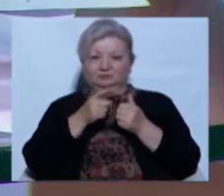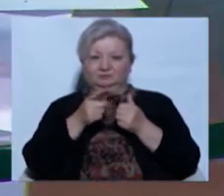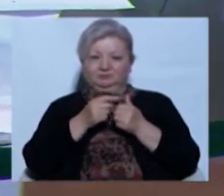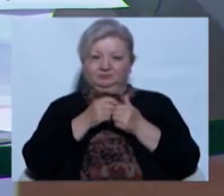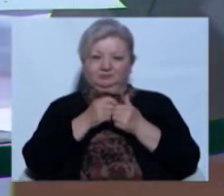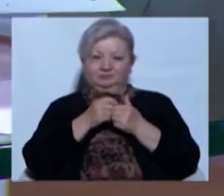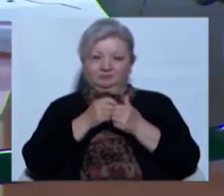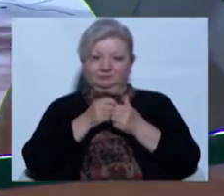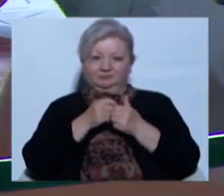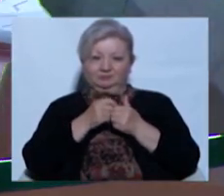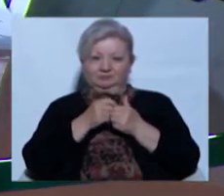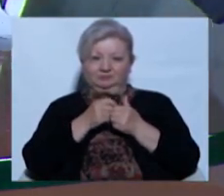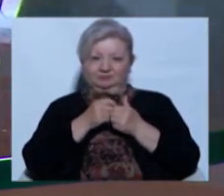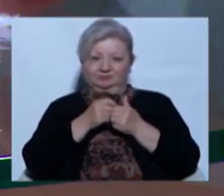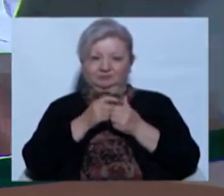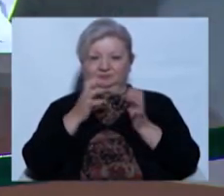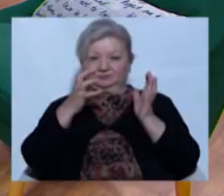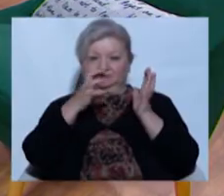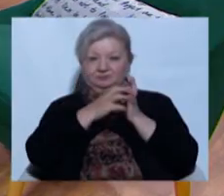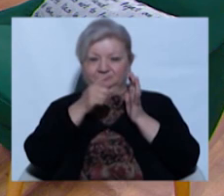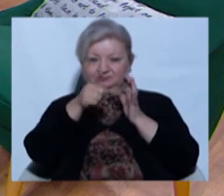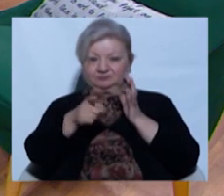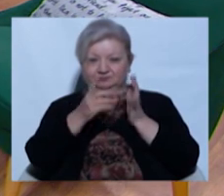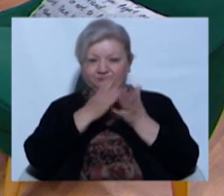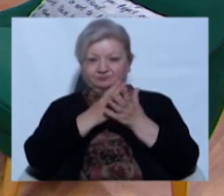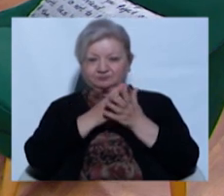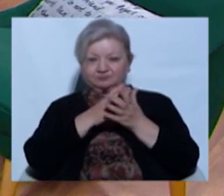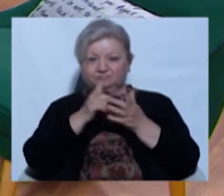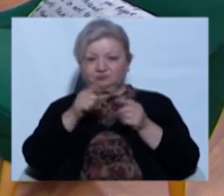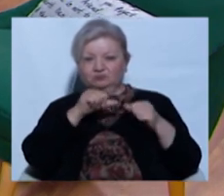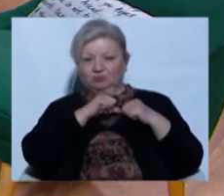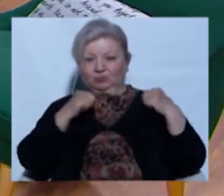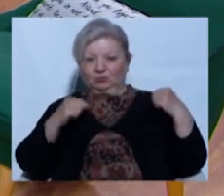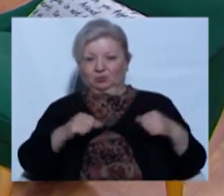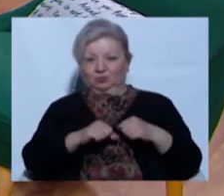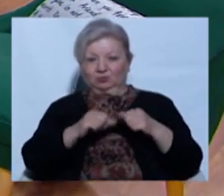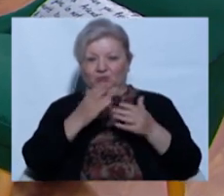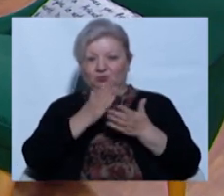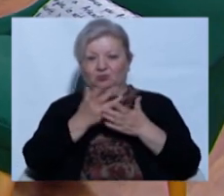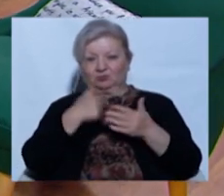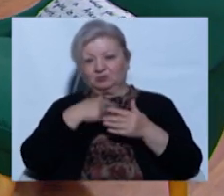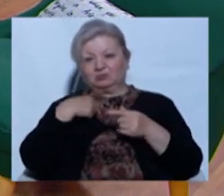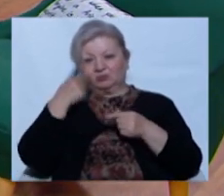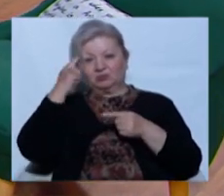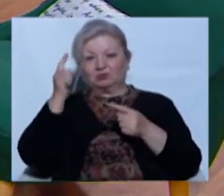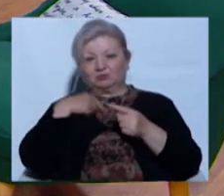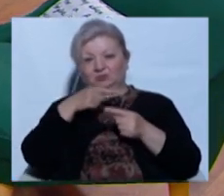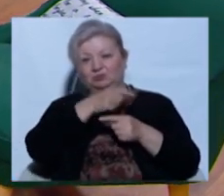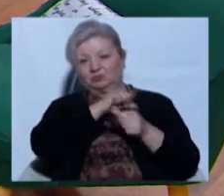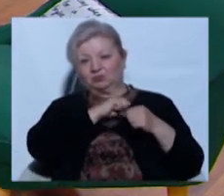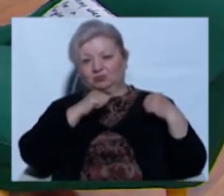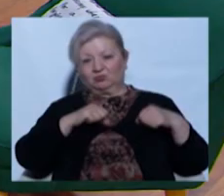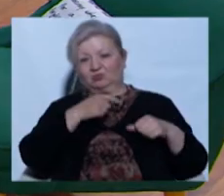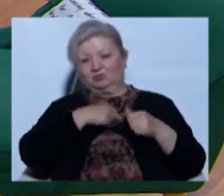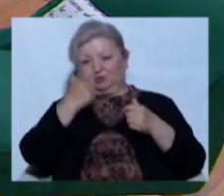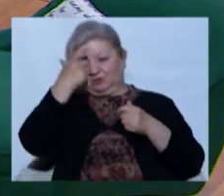ჩვენი გერბი. გული, იმიტომ არ ვიცი, მე ვფიქრობ, რომ გულიანი ადამიანი ვარ, ამიტომაც